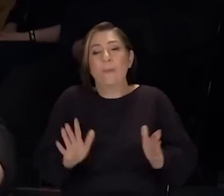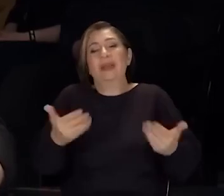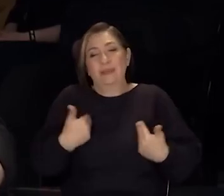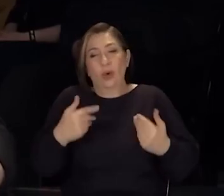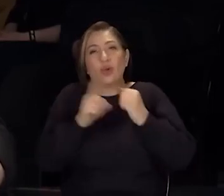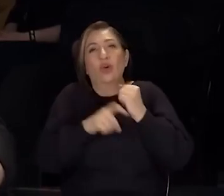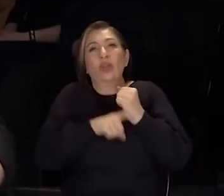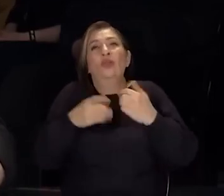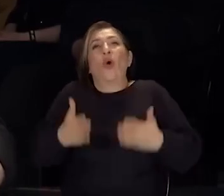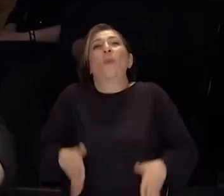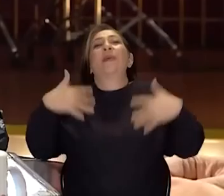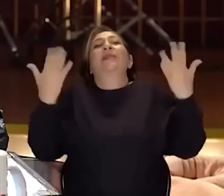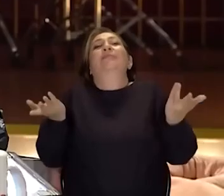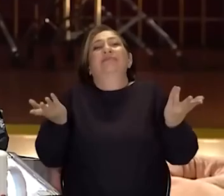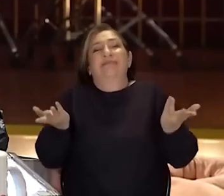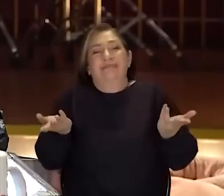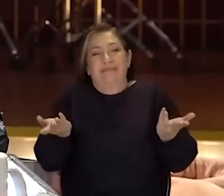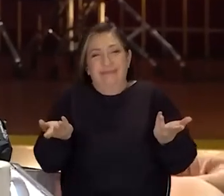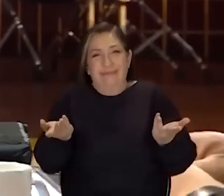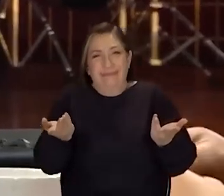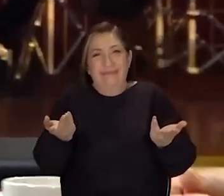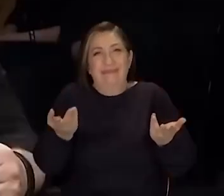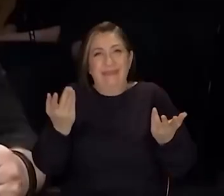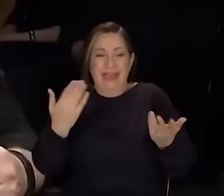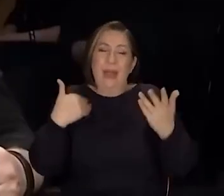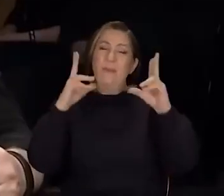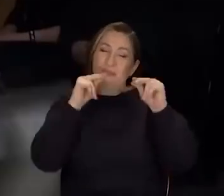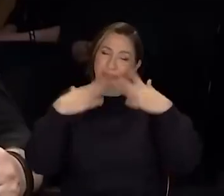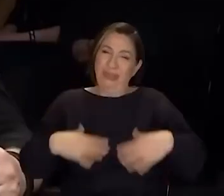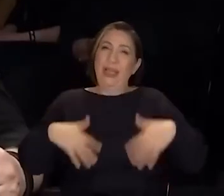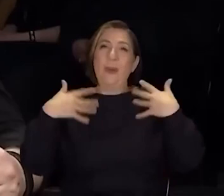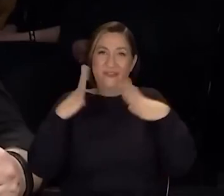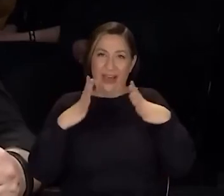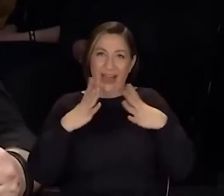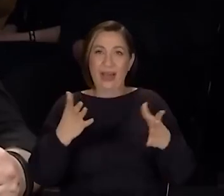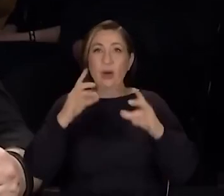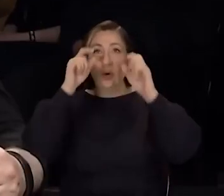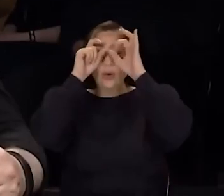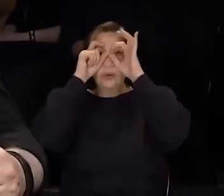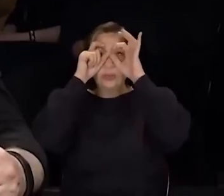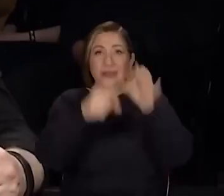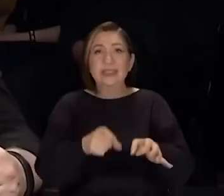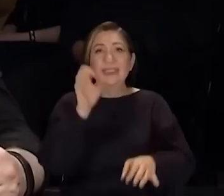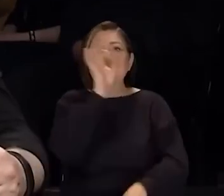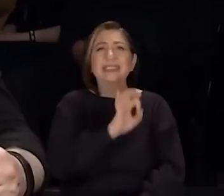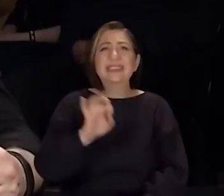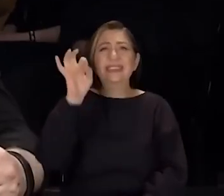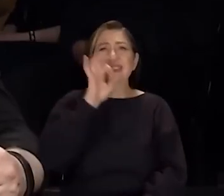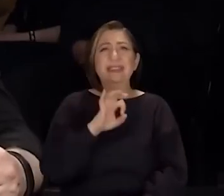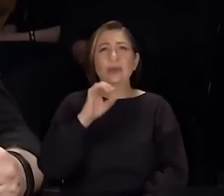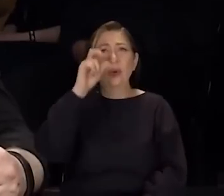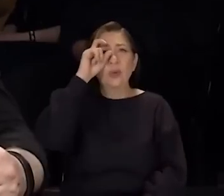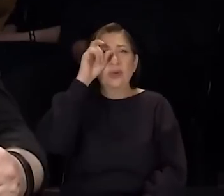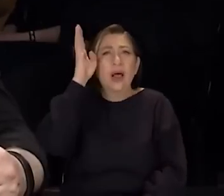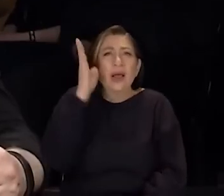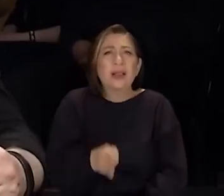tabii. Kot pantolonla doğmadım ama yani. Evet. Ama öyle sananlar var. Gözlüğümü hiç çıkartmadım. Yani işte hani şey neydi, seviyor